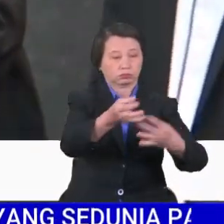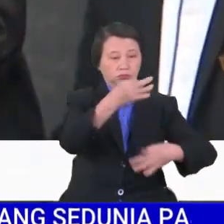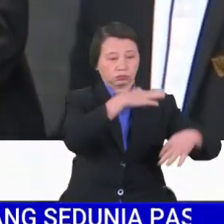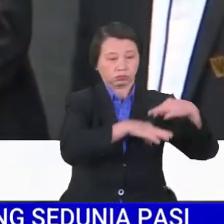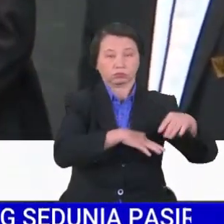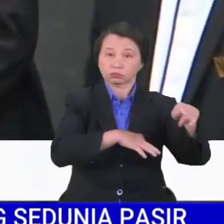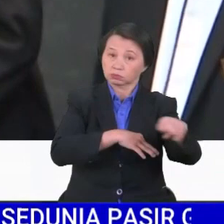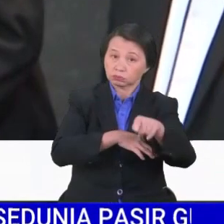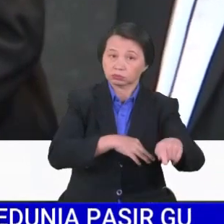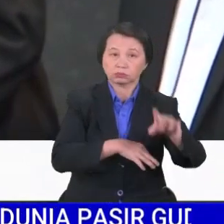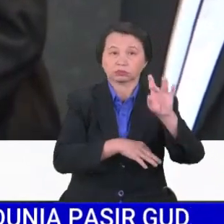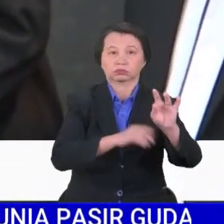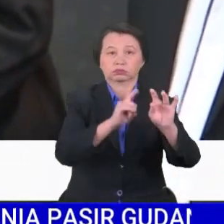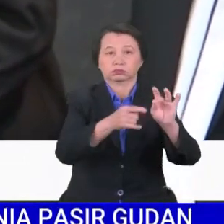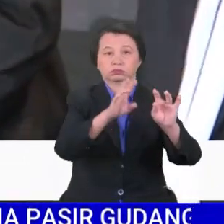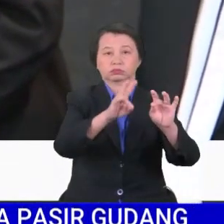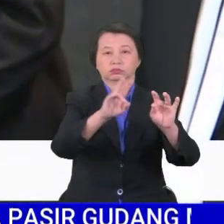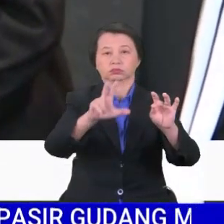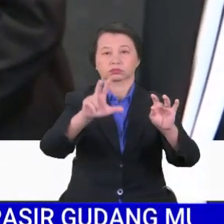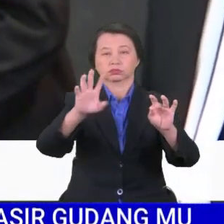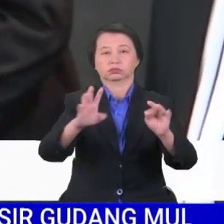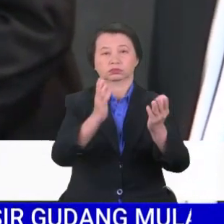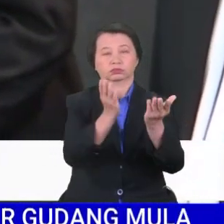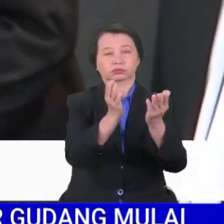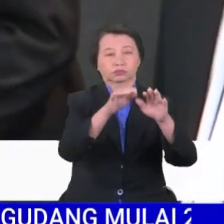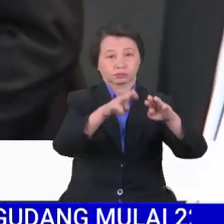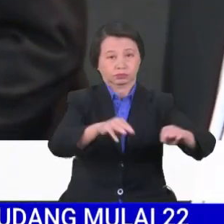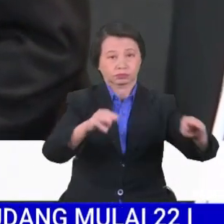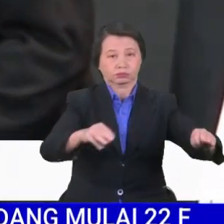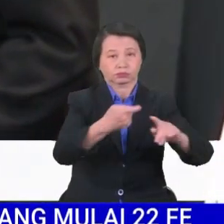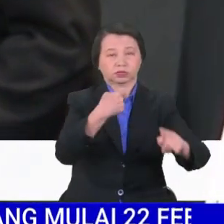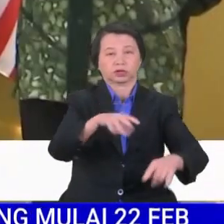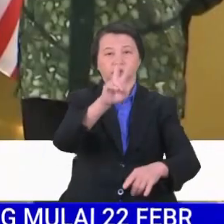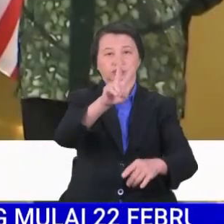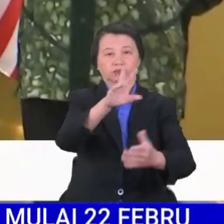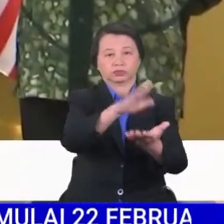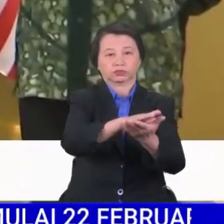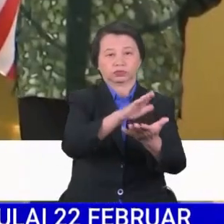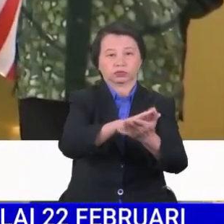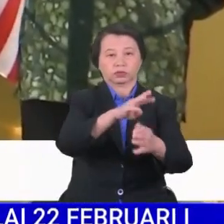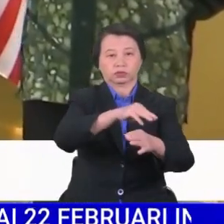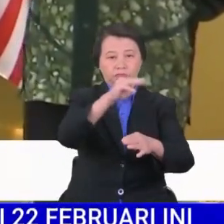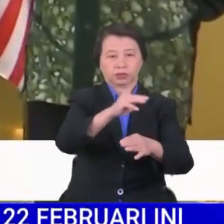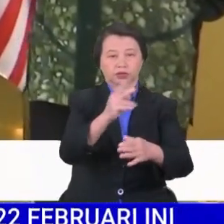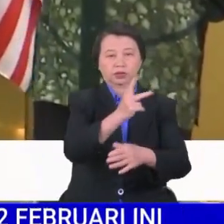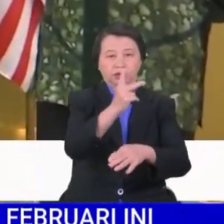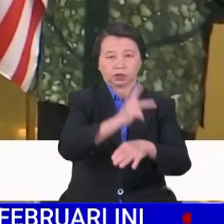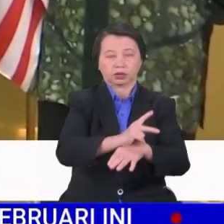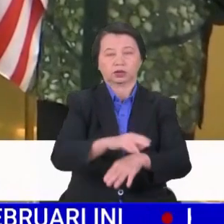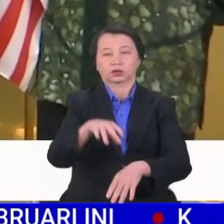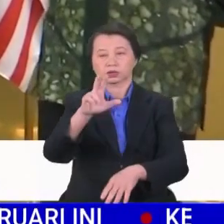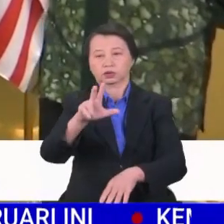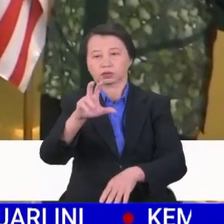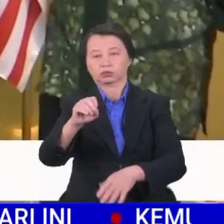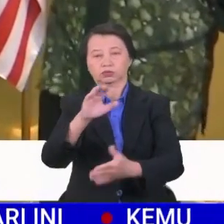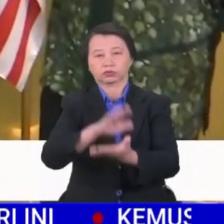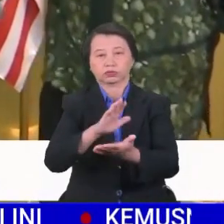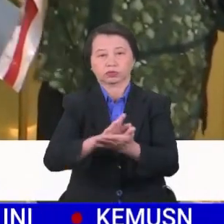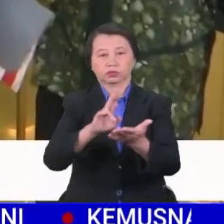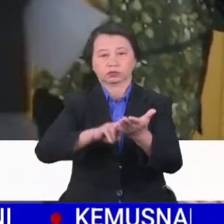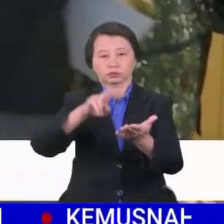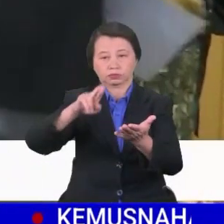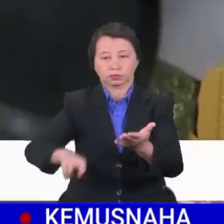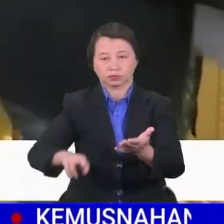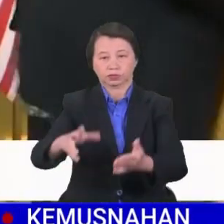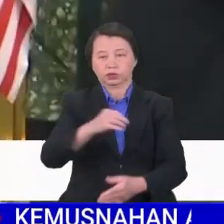kepada 8734 gajah daripada dua buah Sekolah Menengah kebangsaan dan 30 buah sekolah rendah